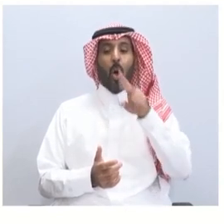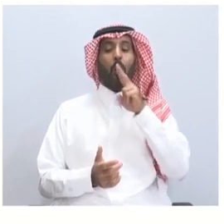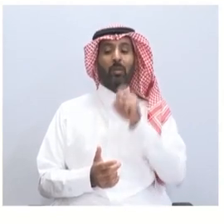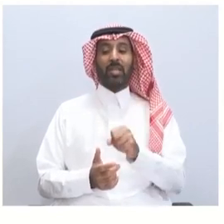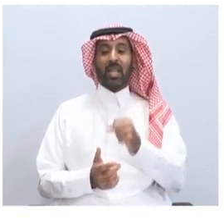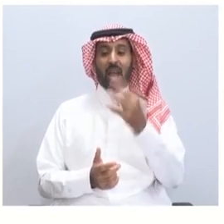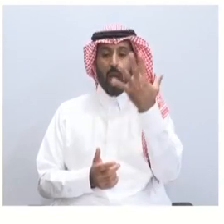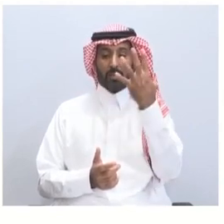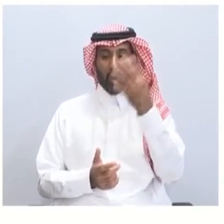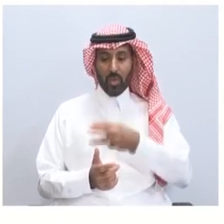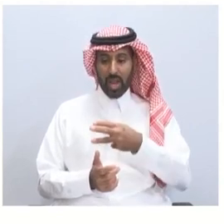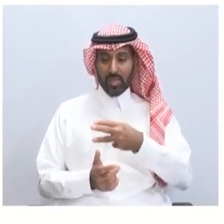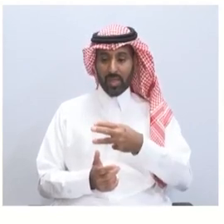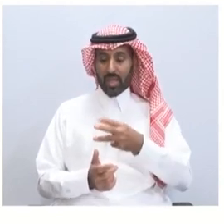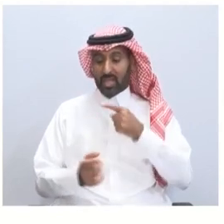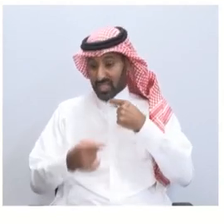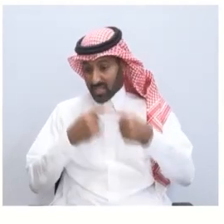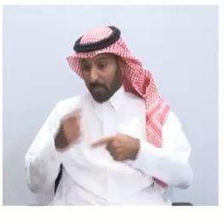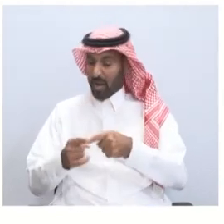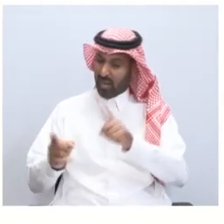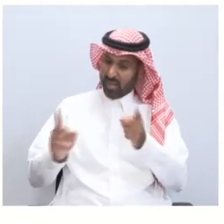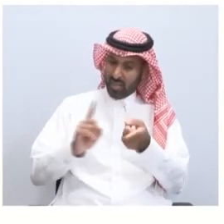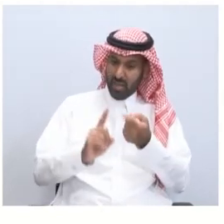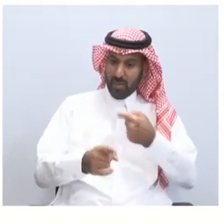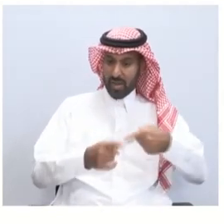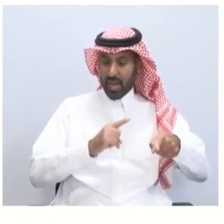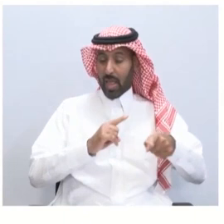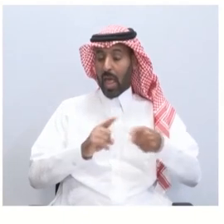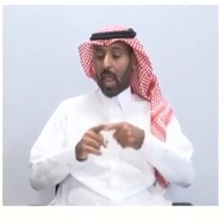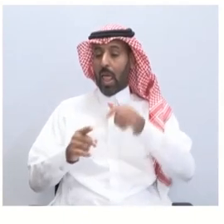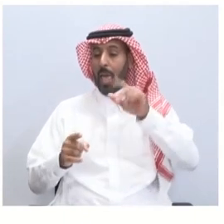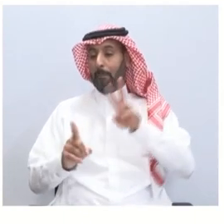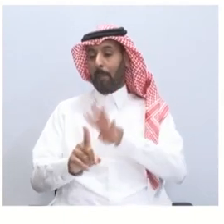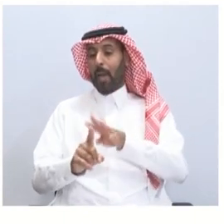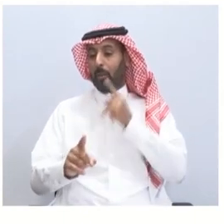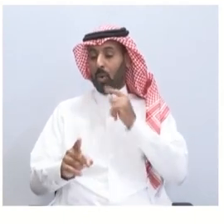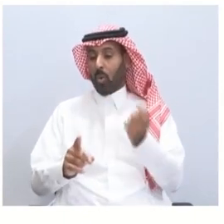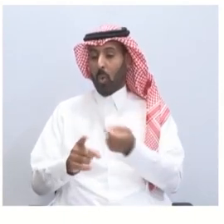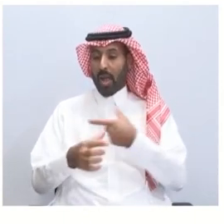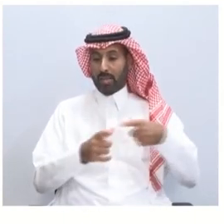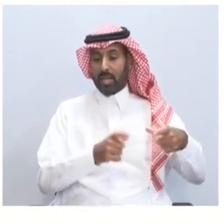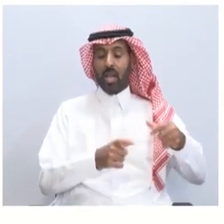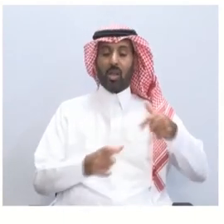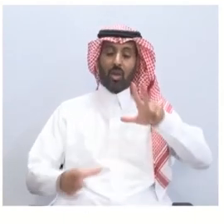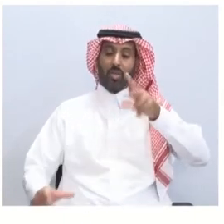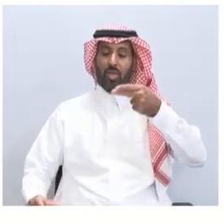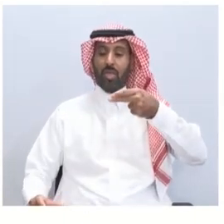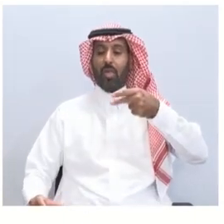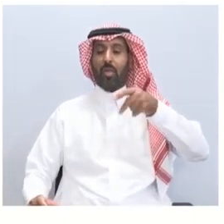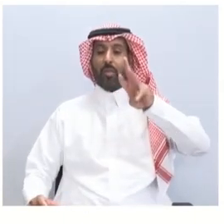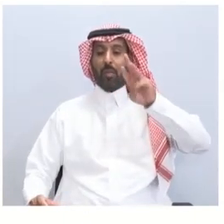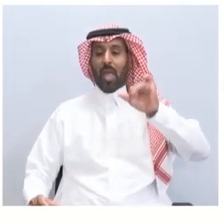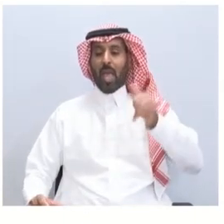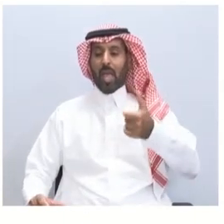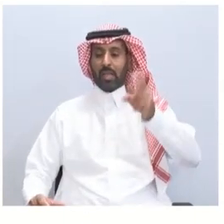1235 استمر القتال بين الامام والقوات العثمانيه والحميات العثمانيه